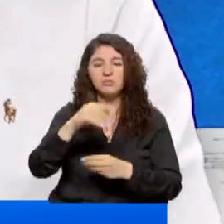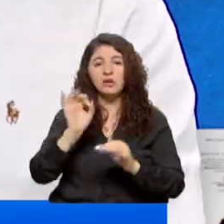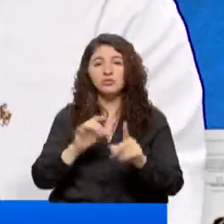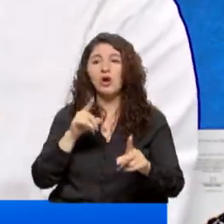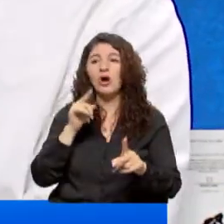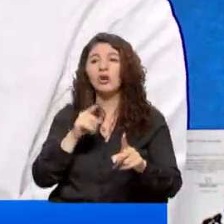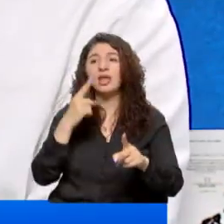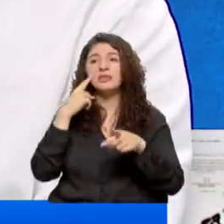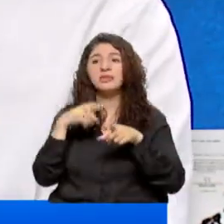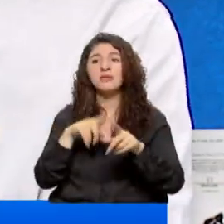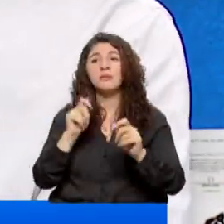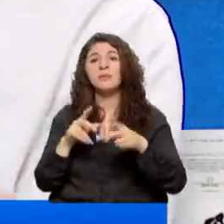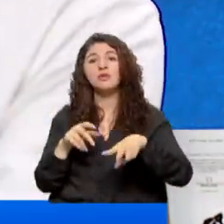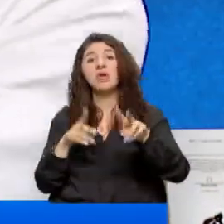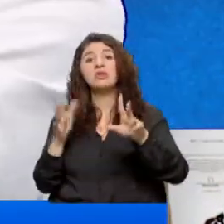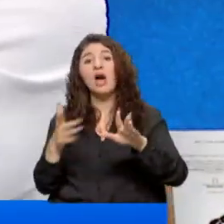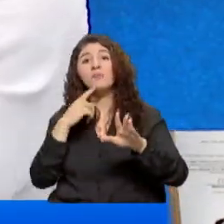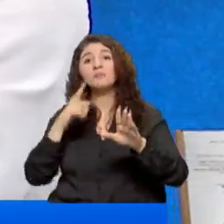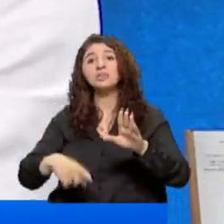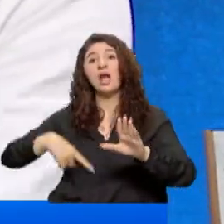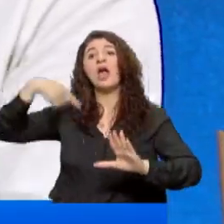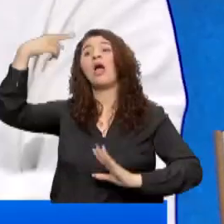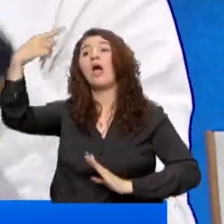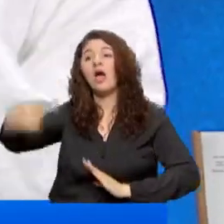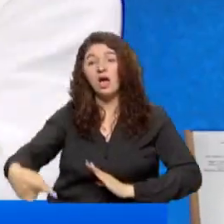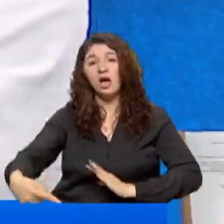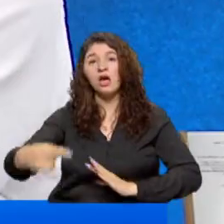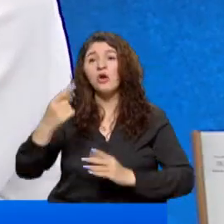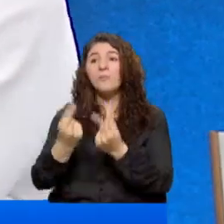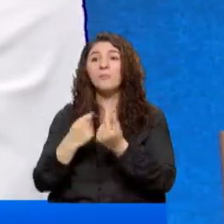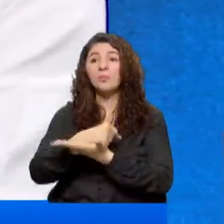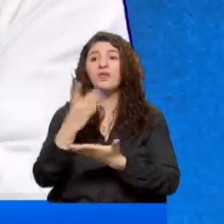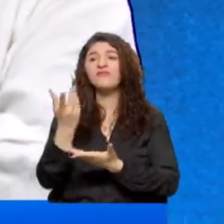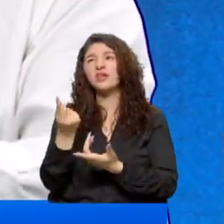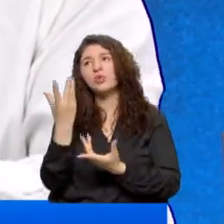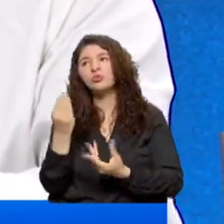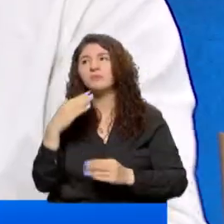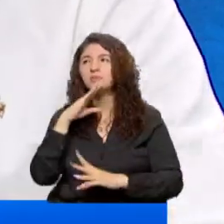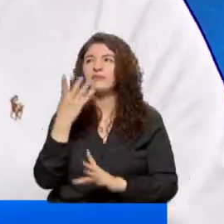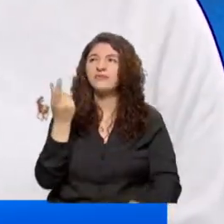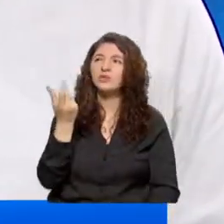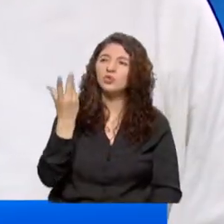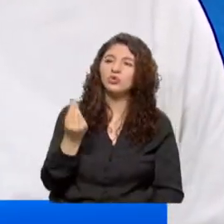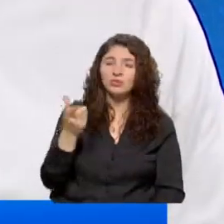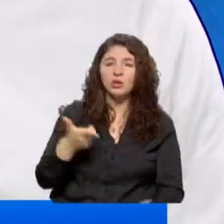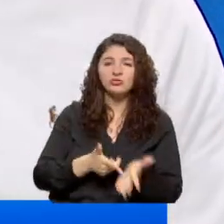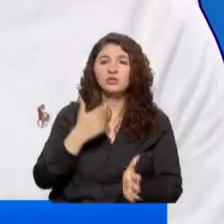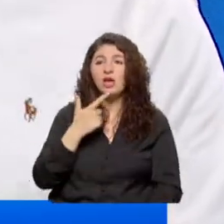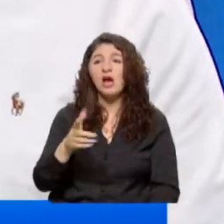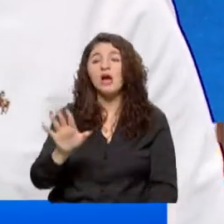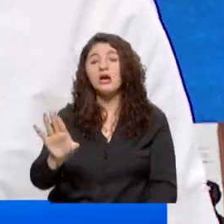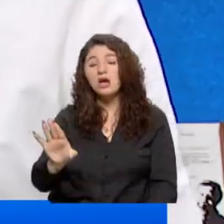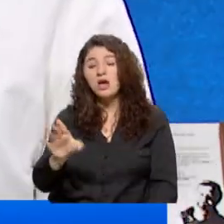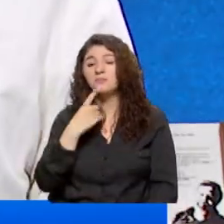başlıyor de oradan takip edebiliyorsunuz tabi sene sonraki buğday fiyatı ne olacak mısır fiyatı ne olacak o zaman çekici